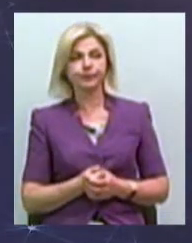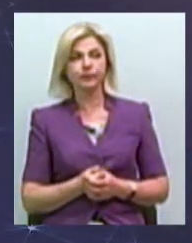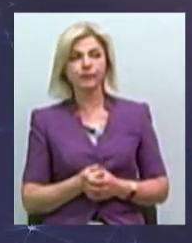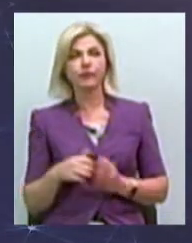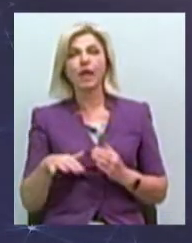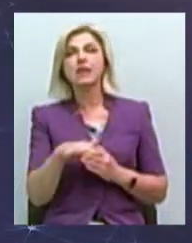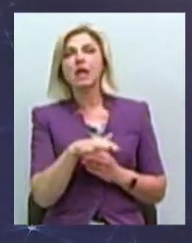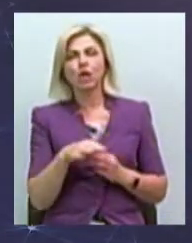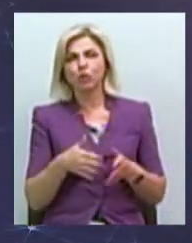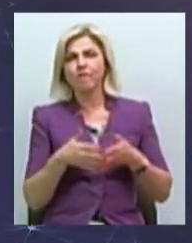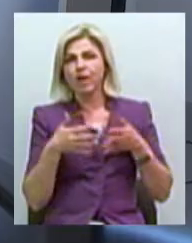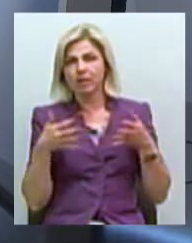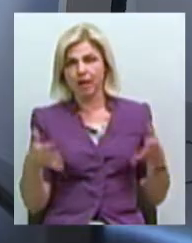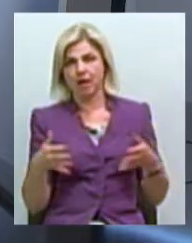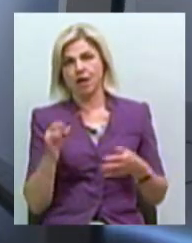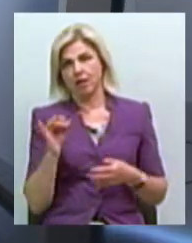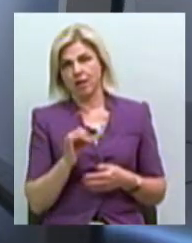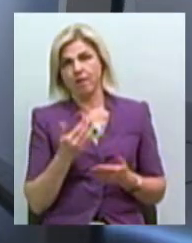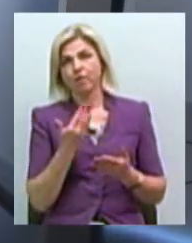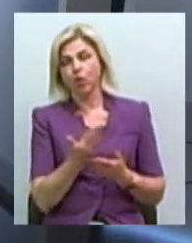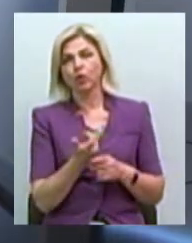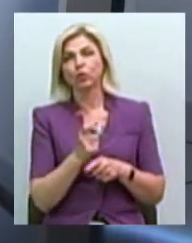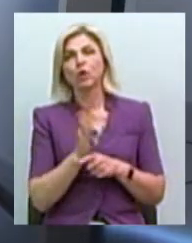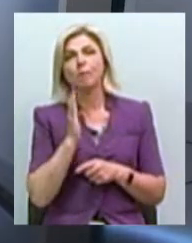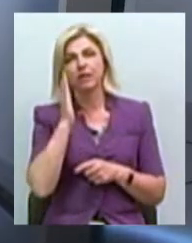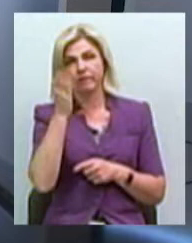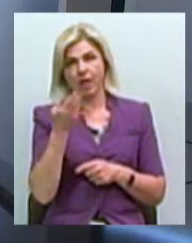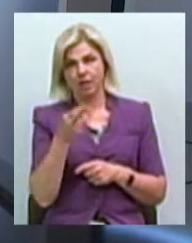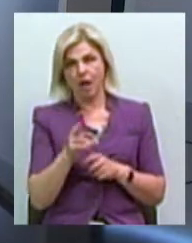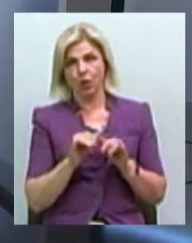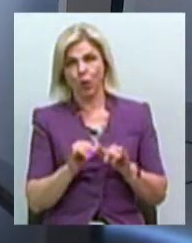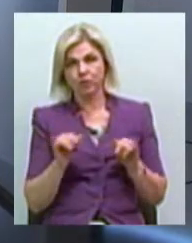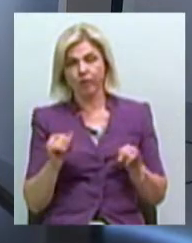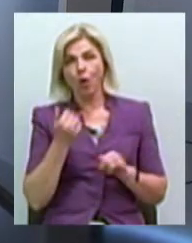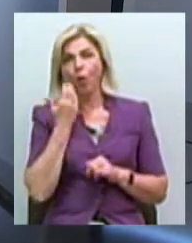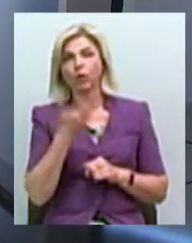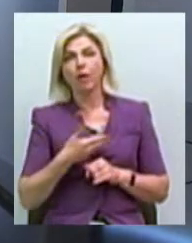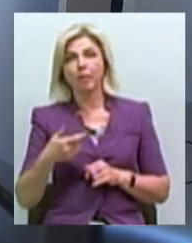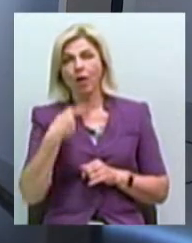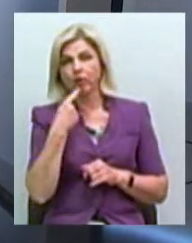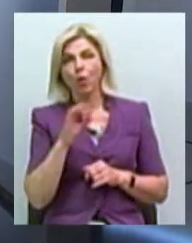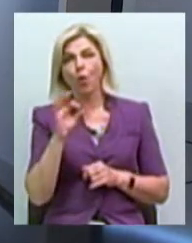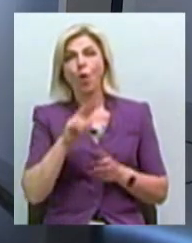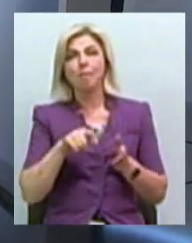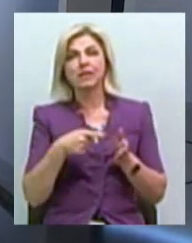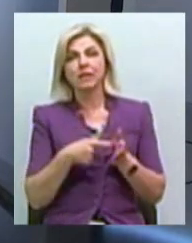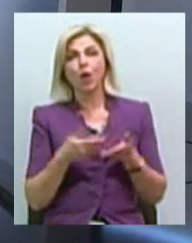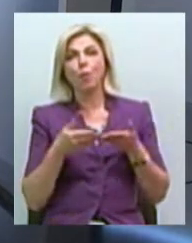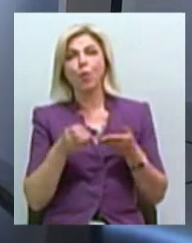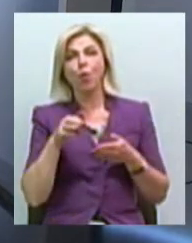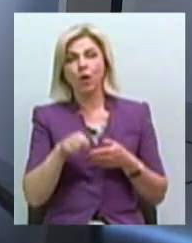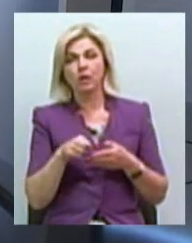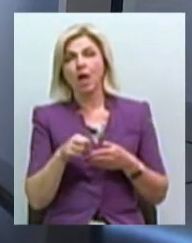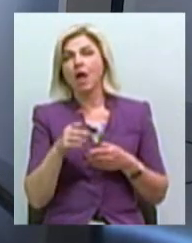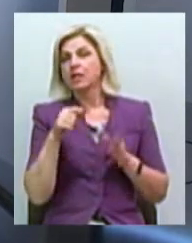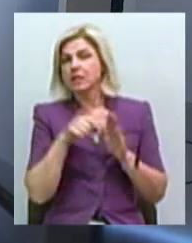Територія велика і вона дуже перспективна для розвитку. І коли ми кажемо про міський порт, це не значить, що місто буде